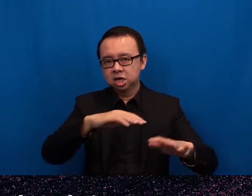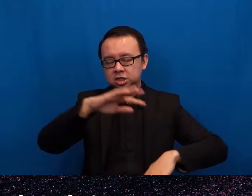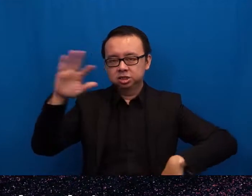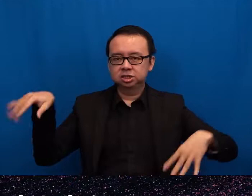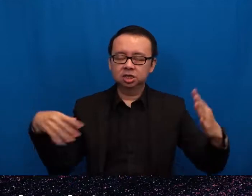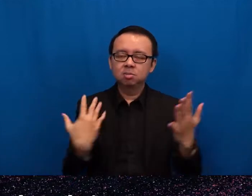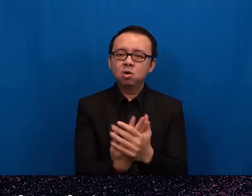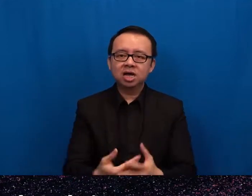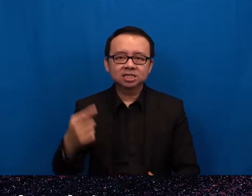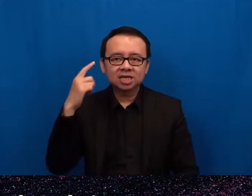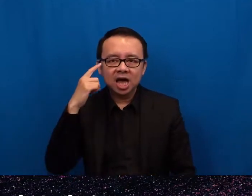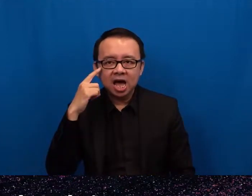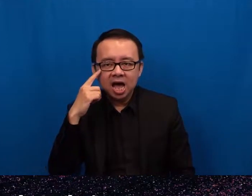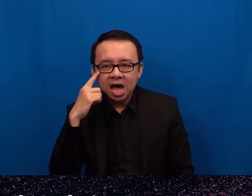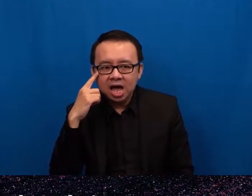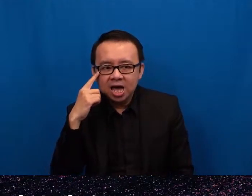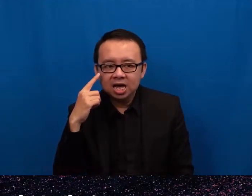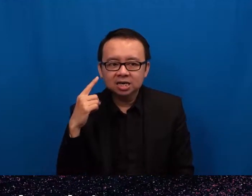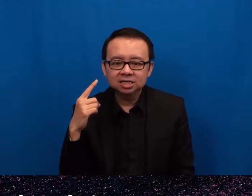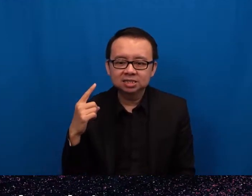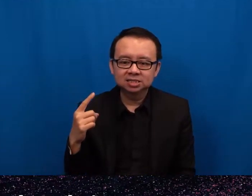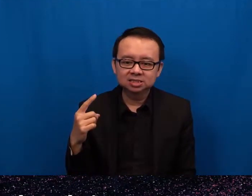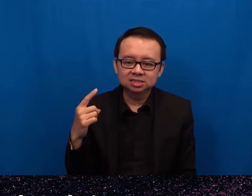teguhkan semua